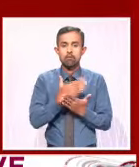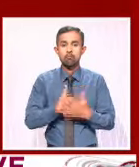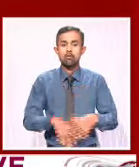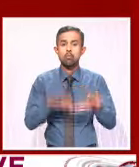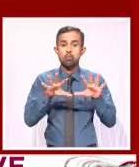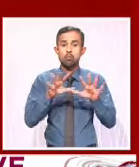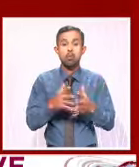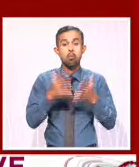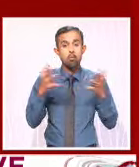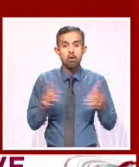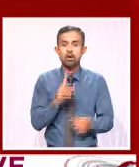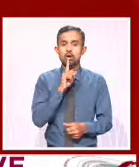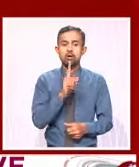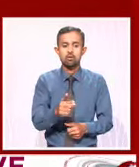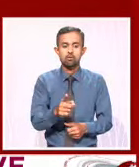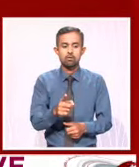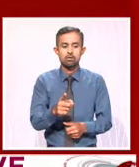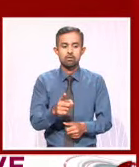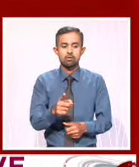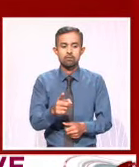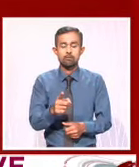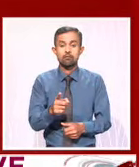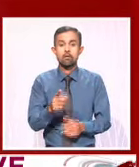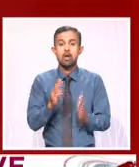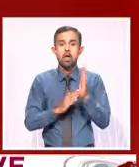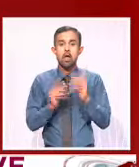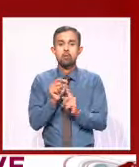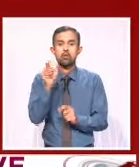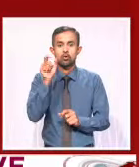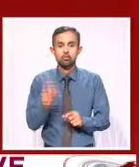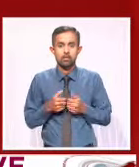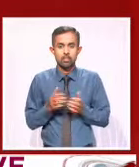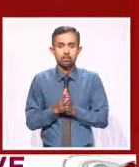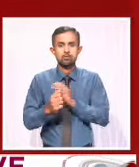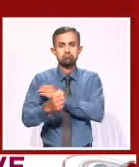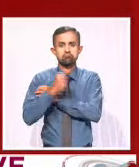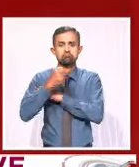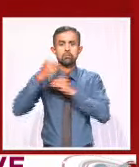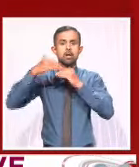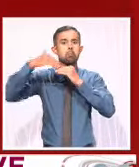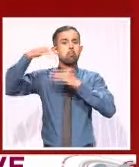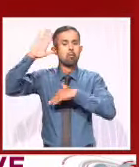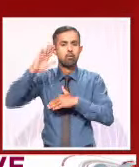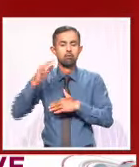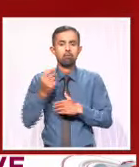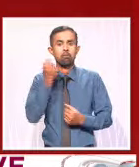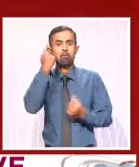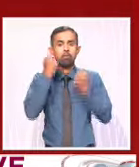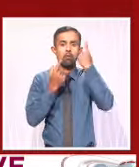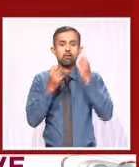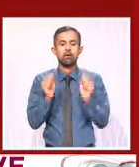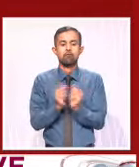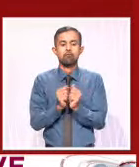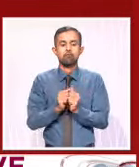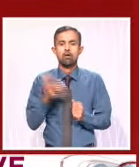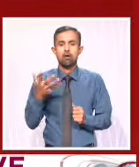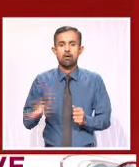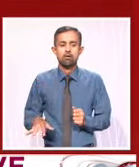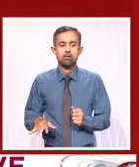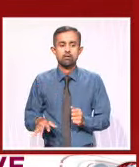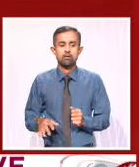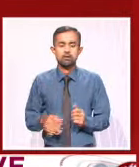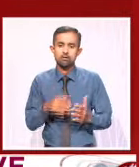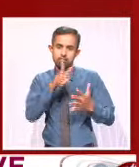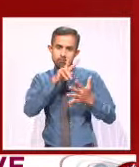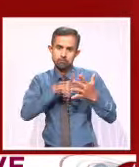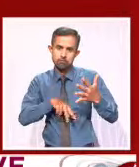කරුණු රසක් ඉදිරිපත් කළා. ඔහු එහිදී සඳහන් කළේ විෂය භාර අමාත්‍යවරයා තම බල සීමාව ඉක්මවා ගොස් අත්නෝමතිකව කටයුතු කර ඇති බවයි. ඉදිරිපත්